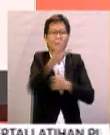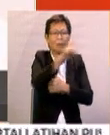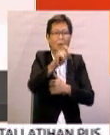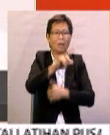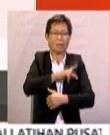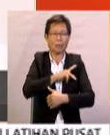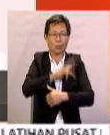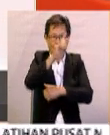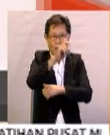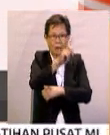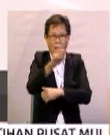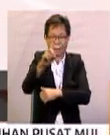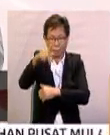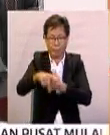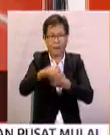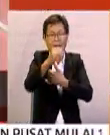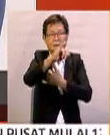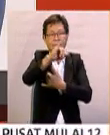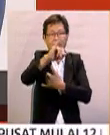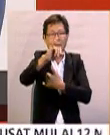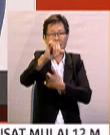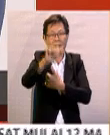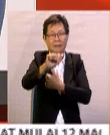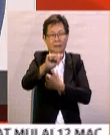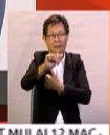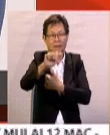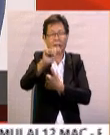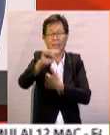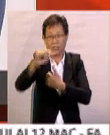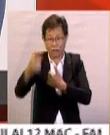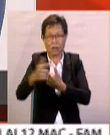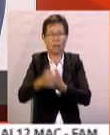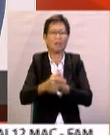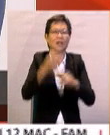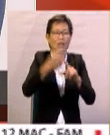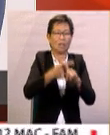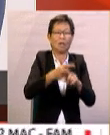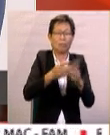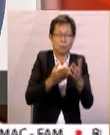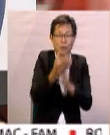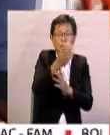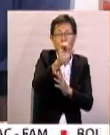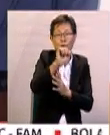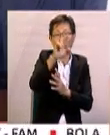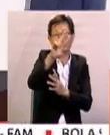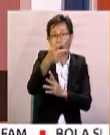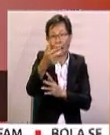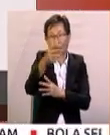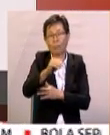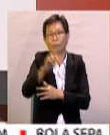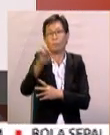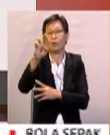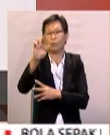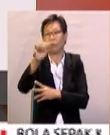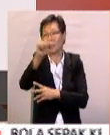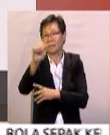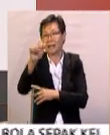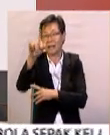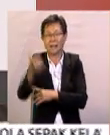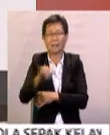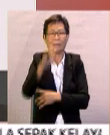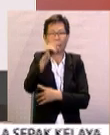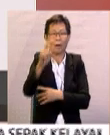Ketua Pendakwaan Jabatan Peguam Negara Datuk Nur Bahari Baharudin, Pengerusi Suhakam Tan Sri Razali Ismail, bekas